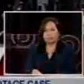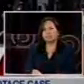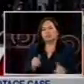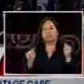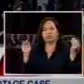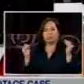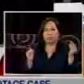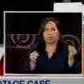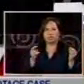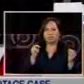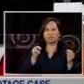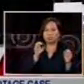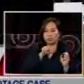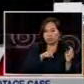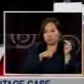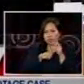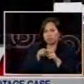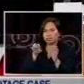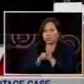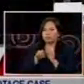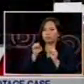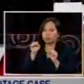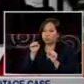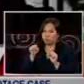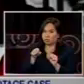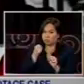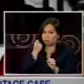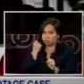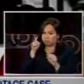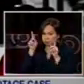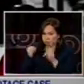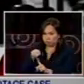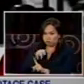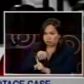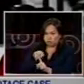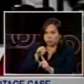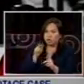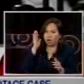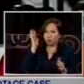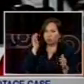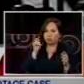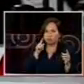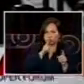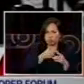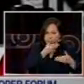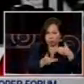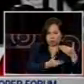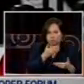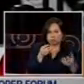pag-iisip nung nasasakdal, nung prosecution and defense, kung nasusunod pa ang linyang ito that